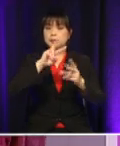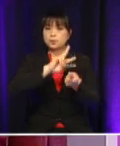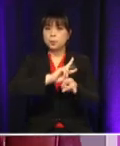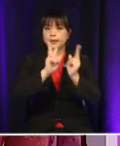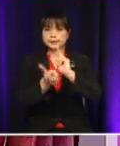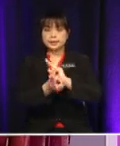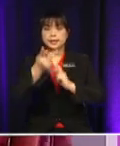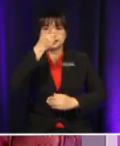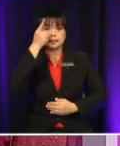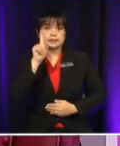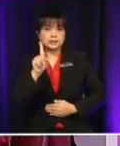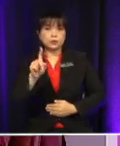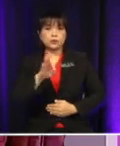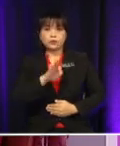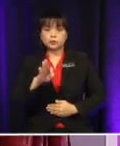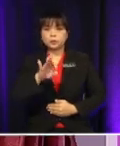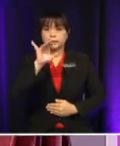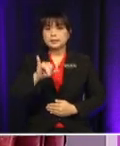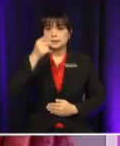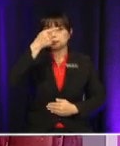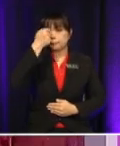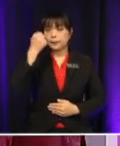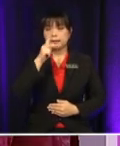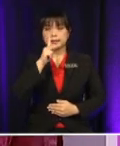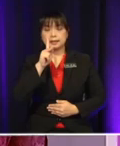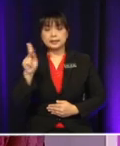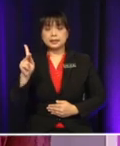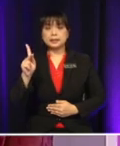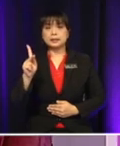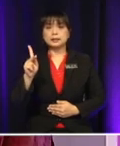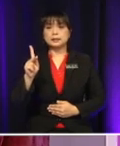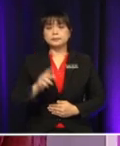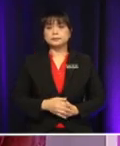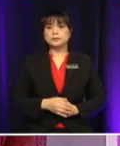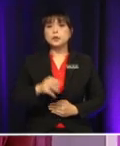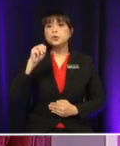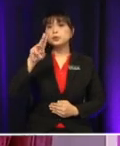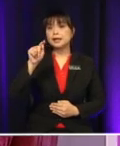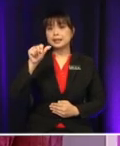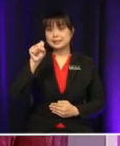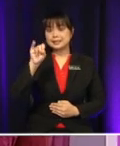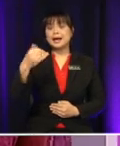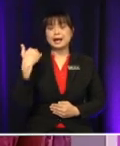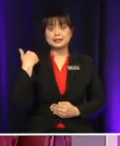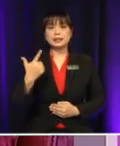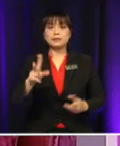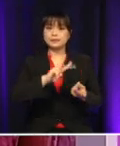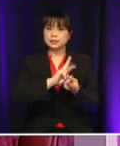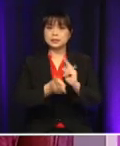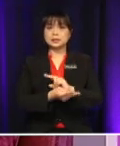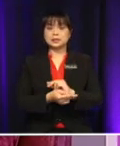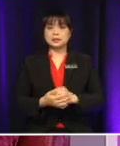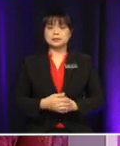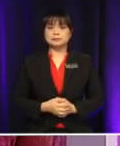variasi adalah mutasi ya kita selalu ingat Bi mutasi itu tak baik tak baik sebenarnya tidak mutasi itu adalah merupakan